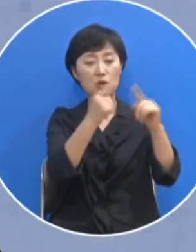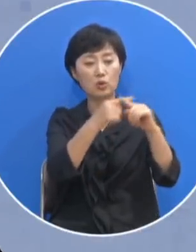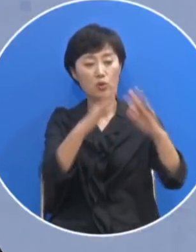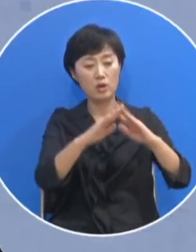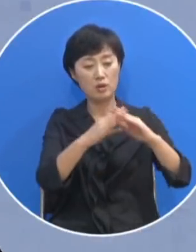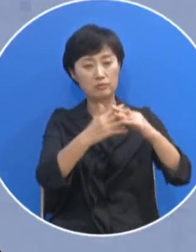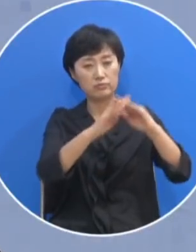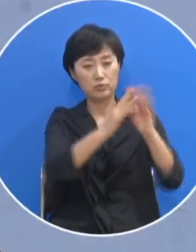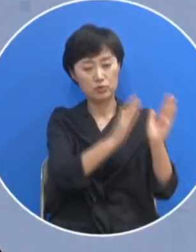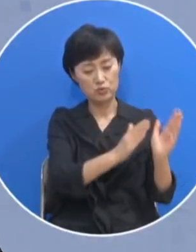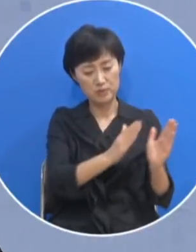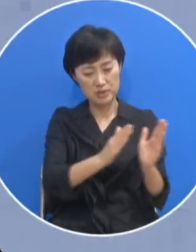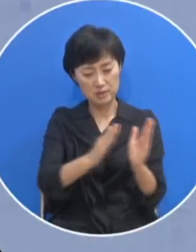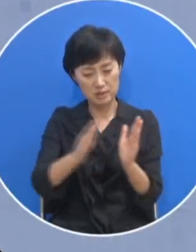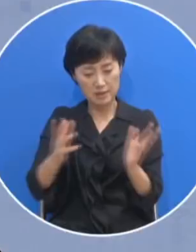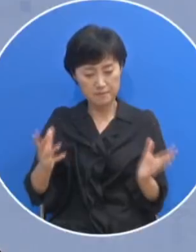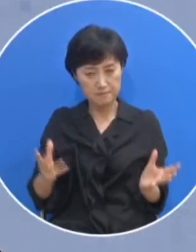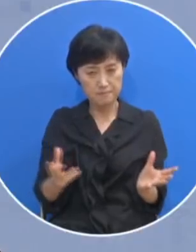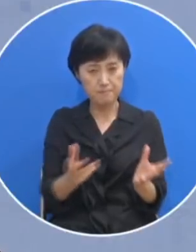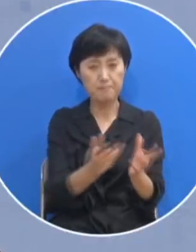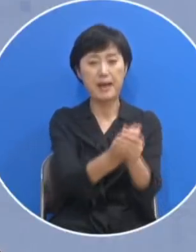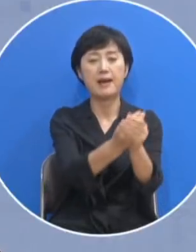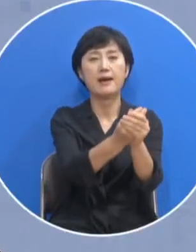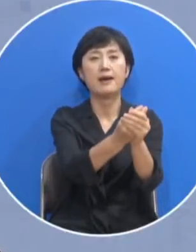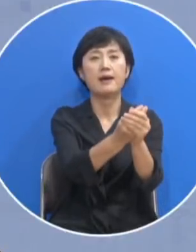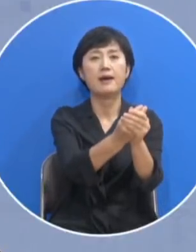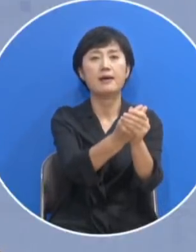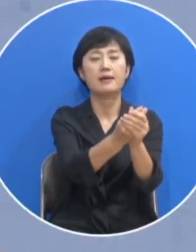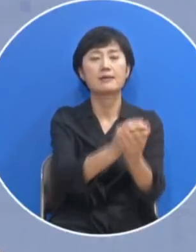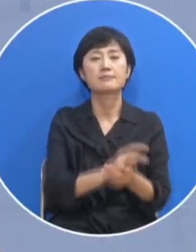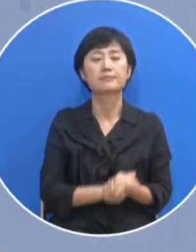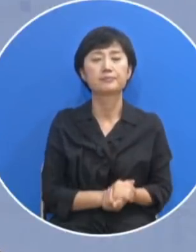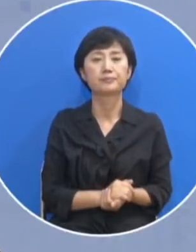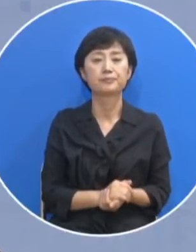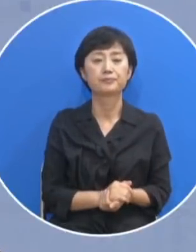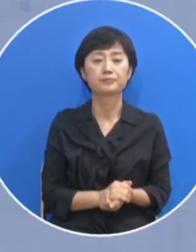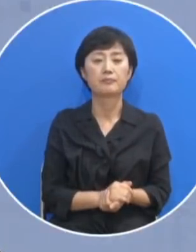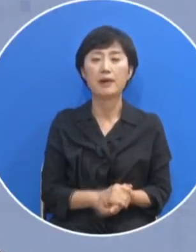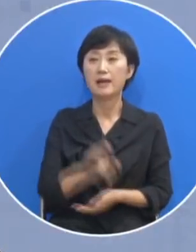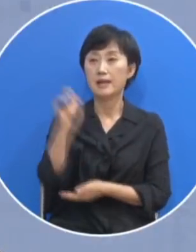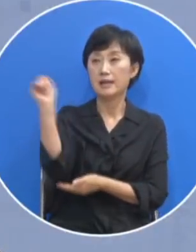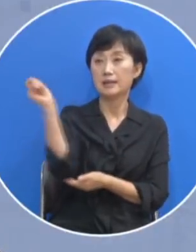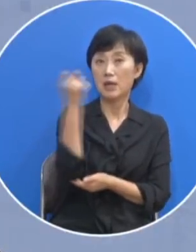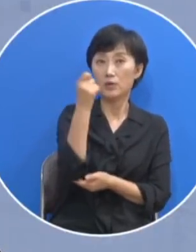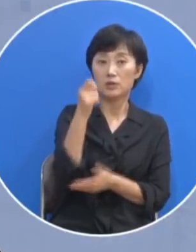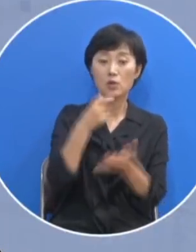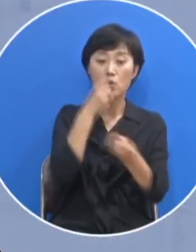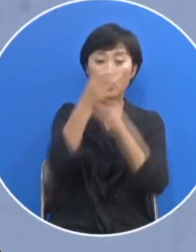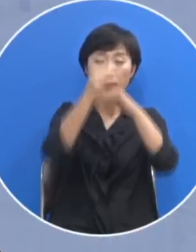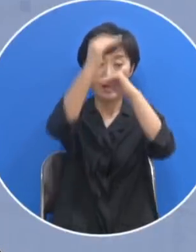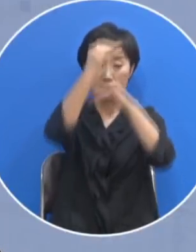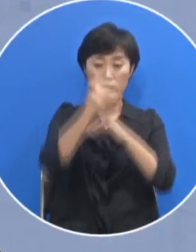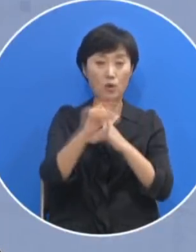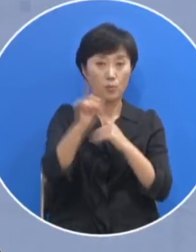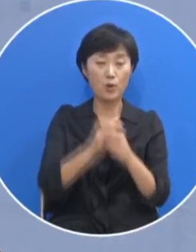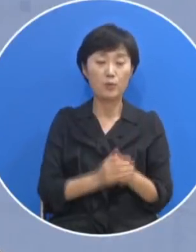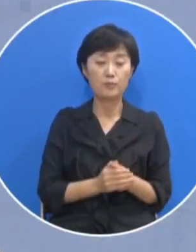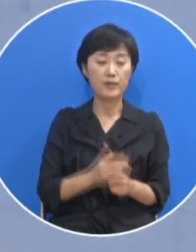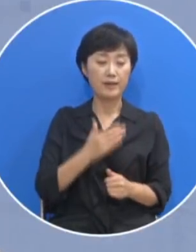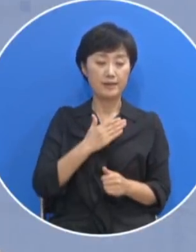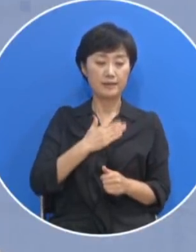보 얼마나 그냥 준비된 게 아니지 이제 샘플이 perc 이런거 배웠어요 소스와 테이터 나오는